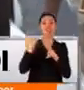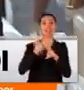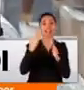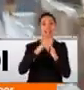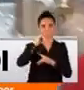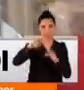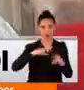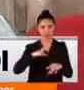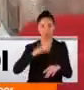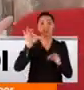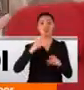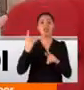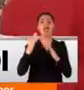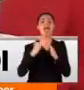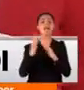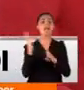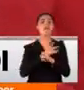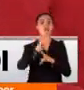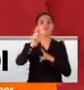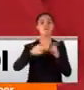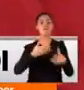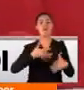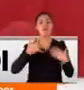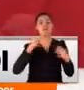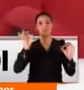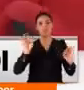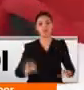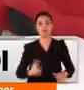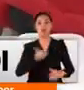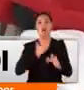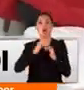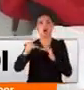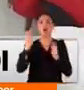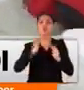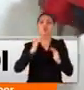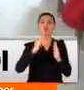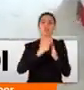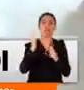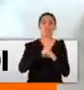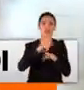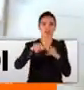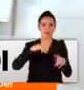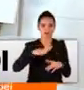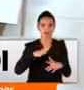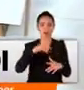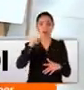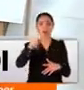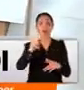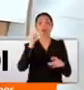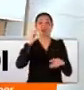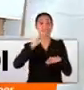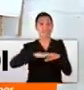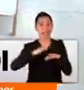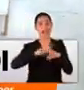derken şimdi de ev eşyası bulma telaşı başladı. Tabii öğrenciler daha uygun ev eşyası arayayım derken en çok da